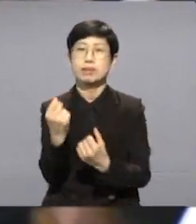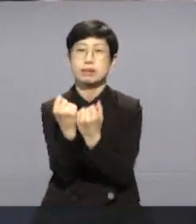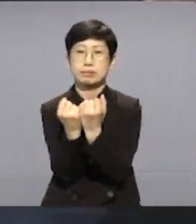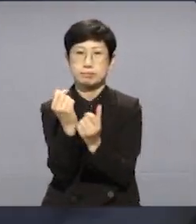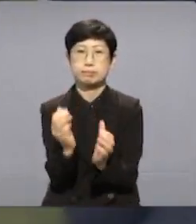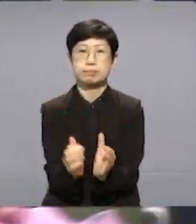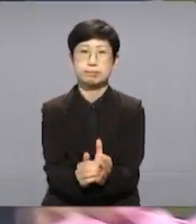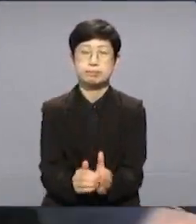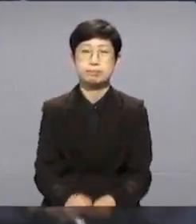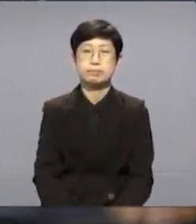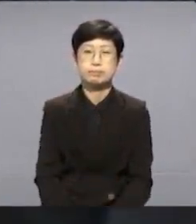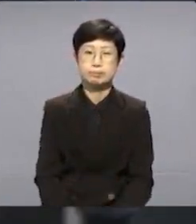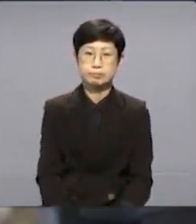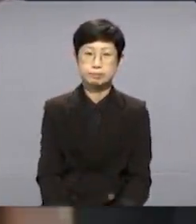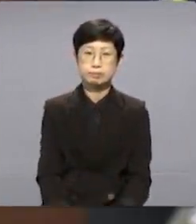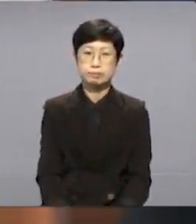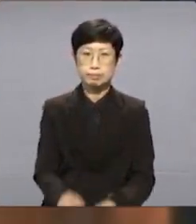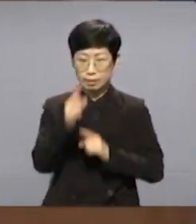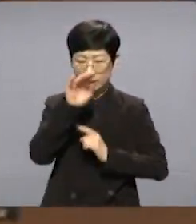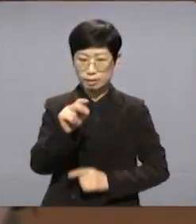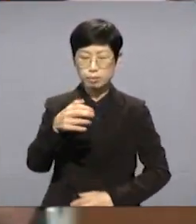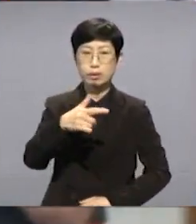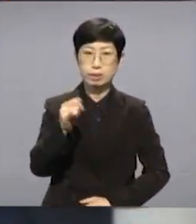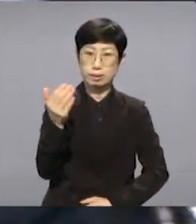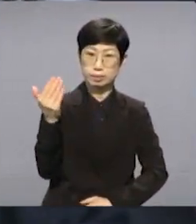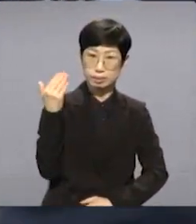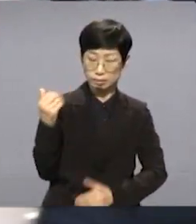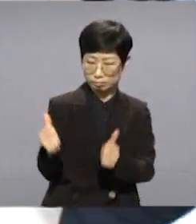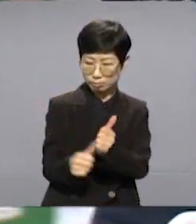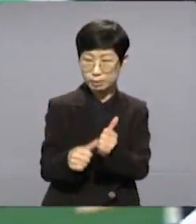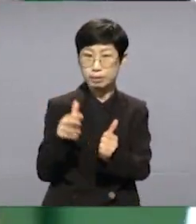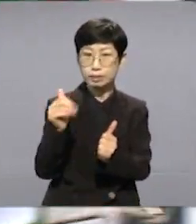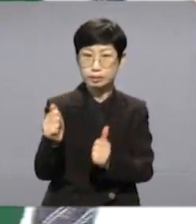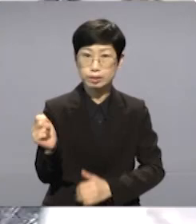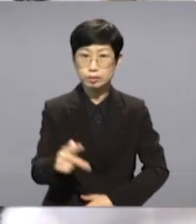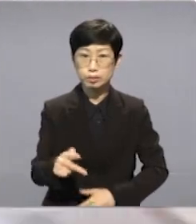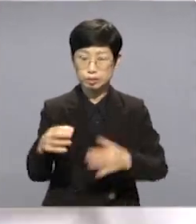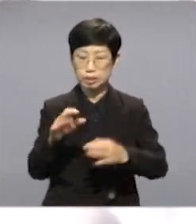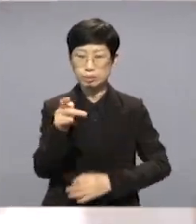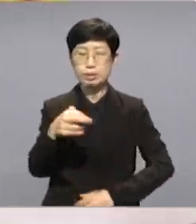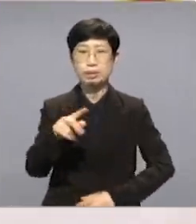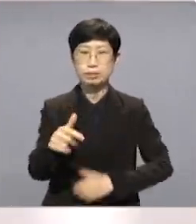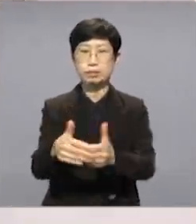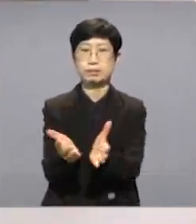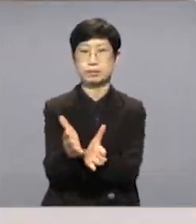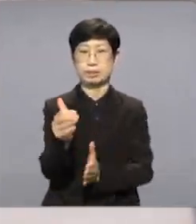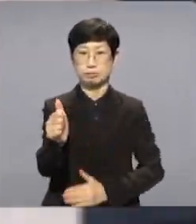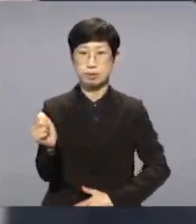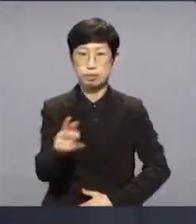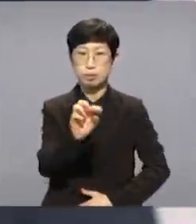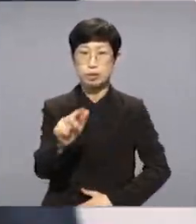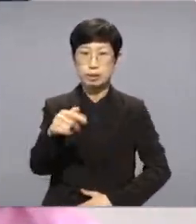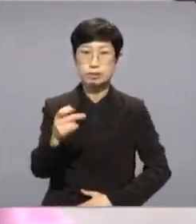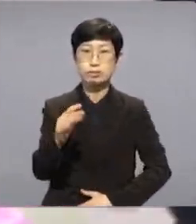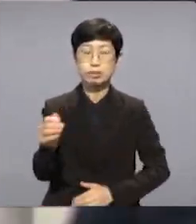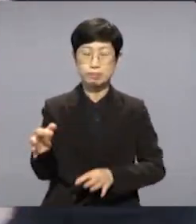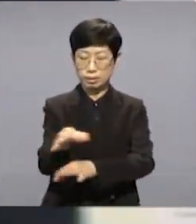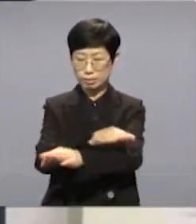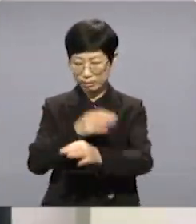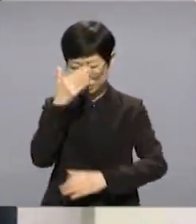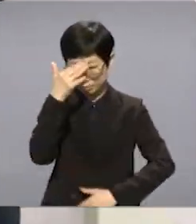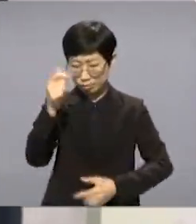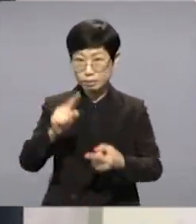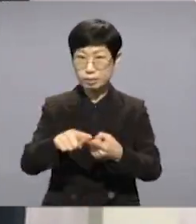설명했습니다. 재판부는 이병기 전 청와대 비서실장과 김영석 전 해양수산부 장관, 안종범 전 경제수석에